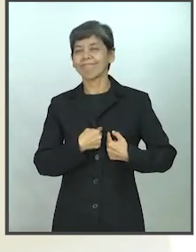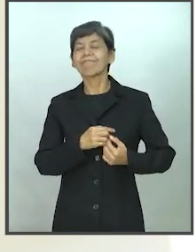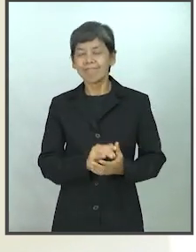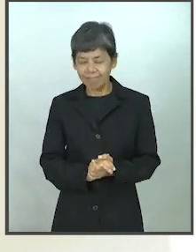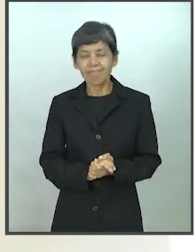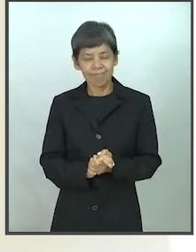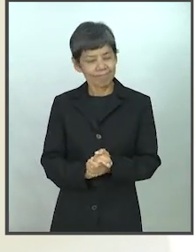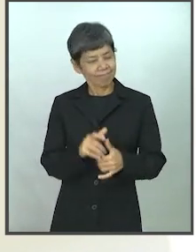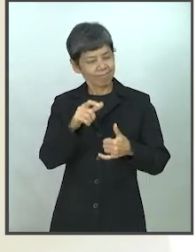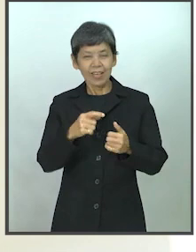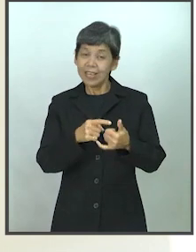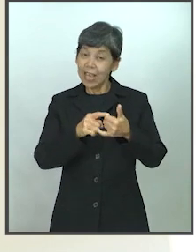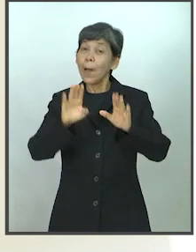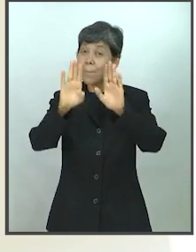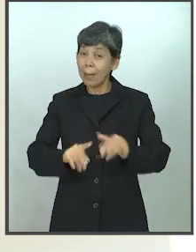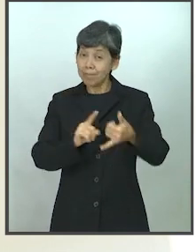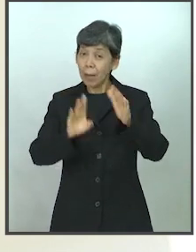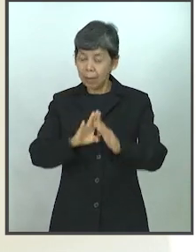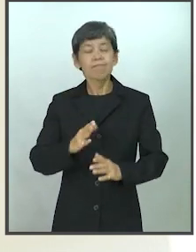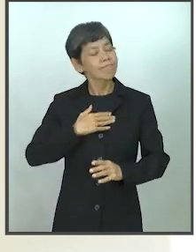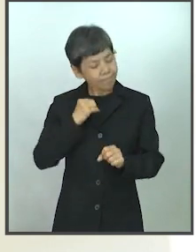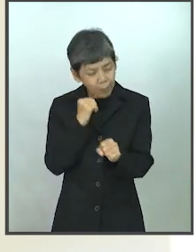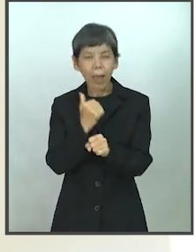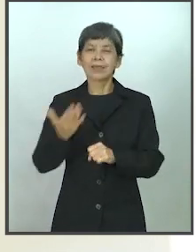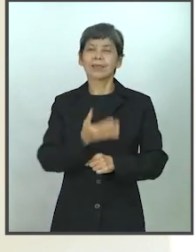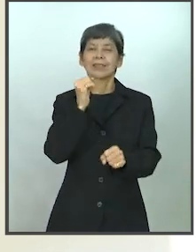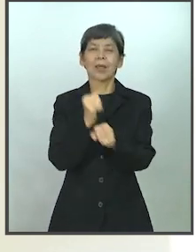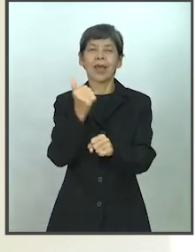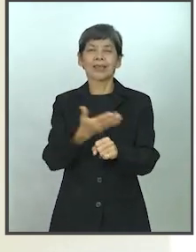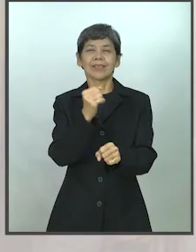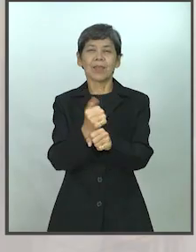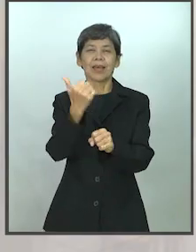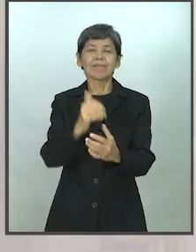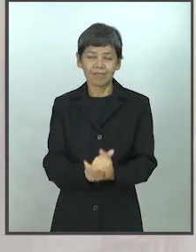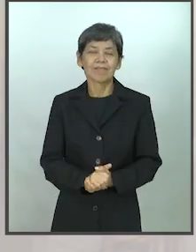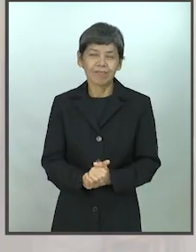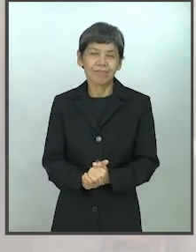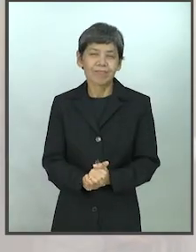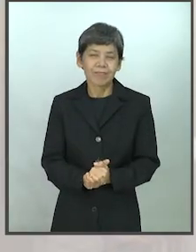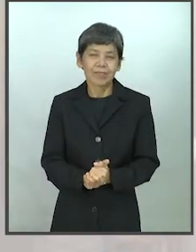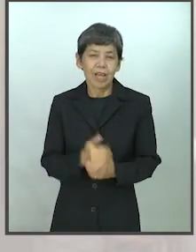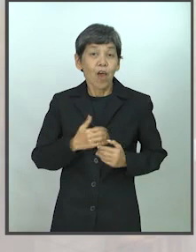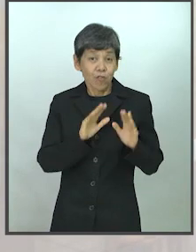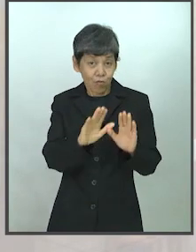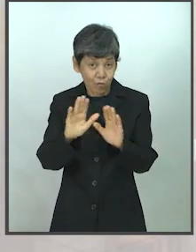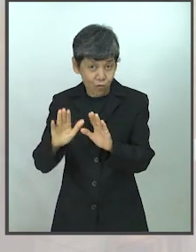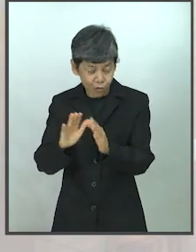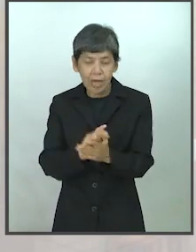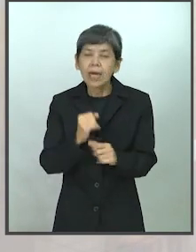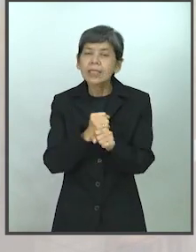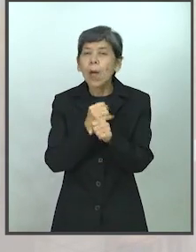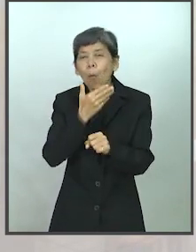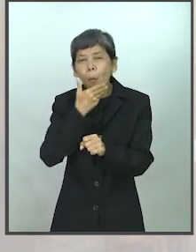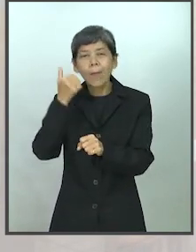ป็นคุณสมบัติที่ทำง่ายๆทุกคนทำได ้ก็ฝากผู้ชมทางบ้านด้วยนะฮะกับการทำ